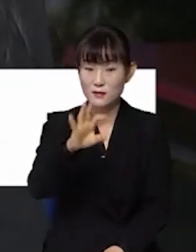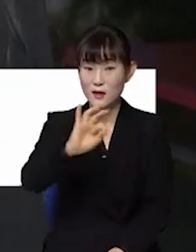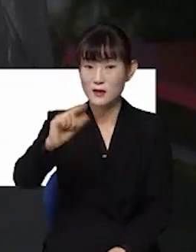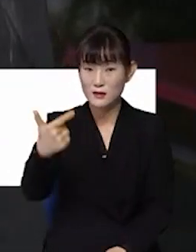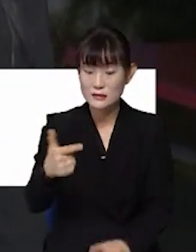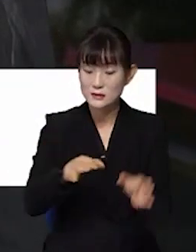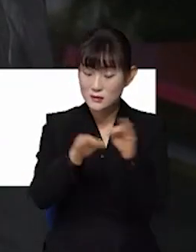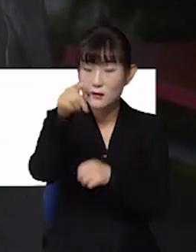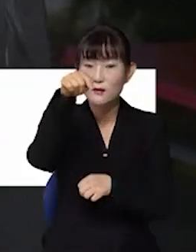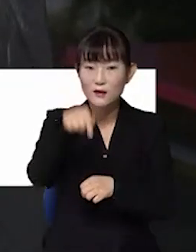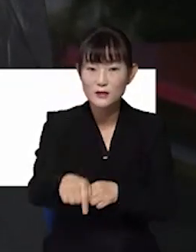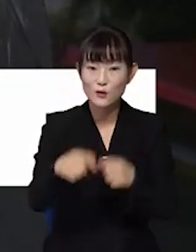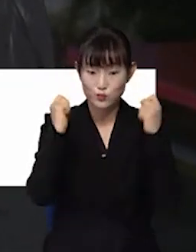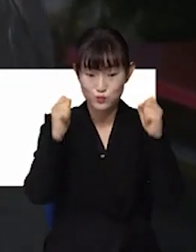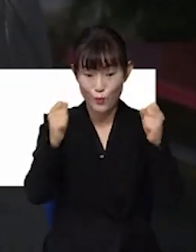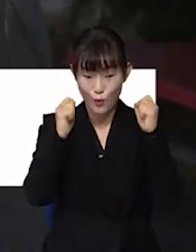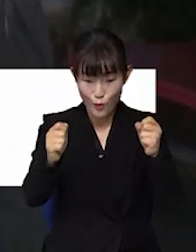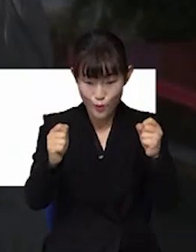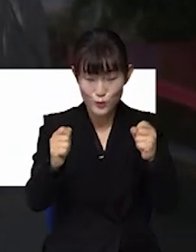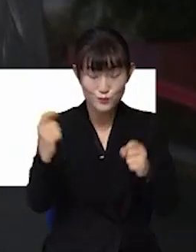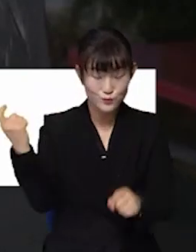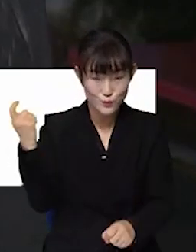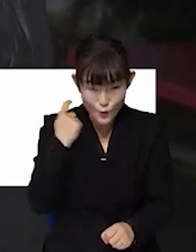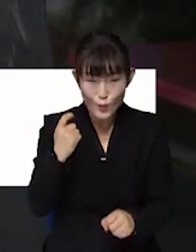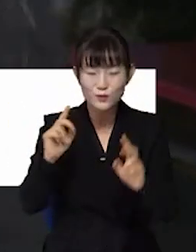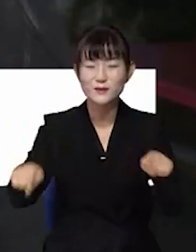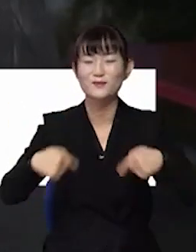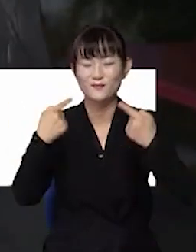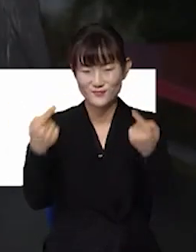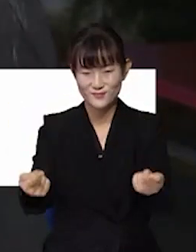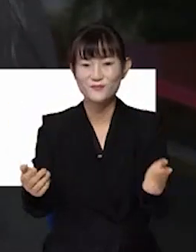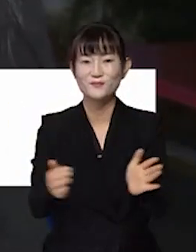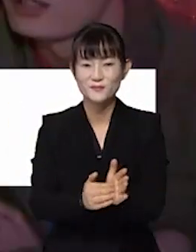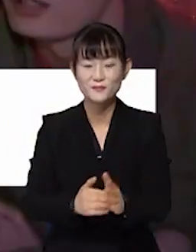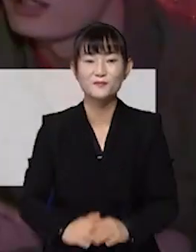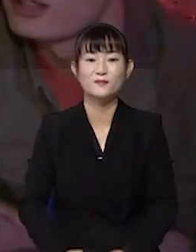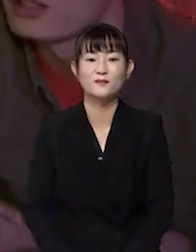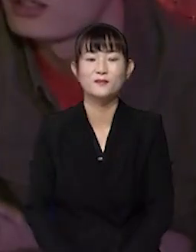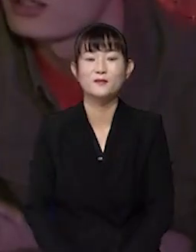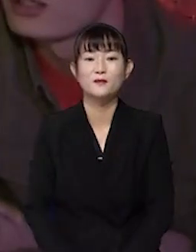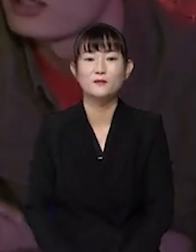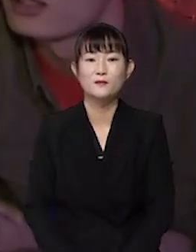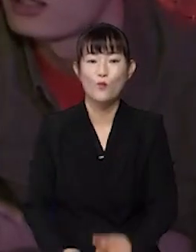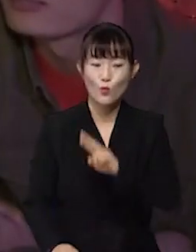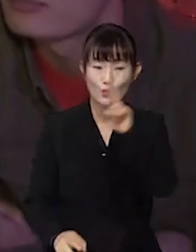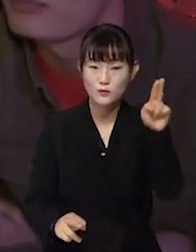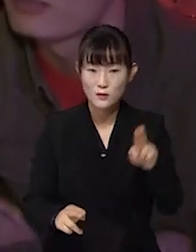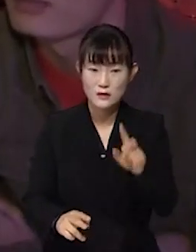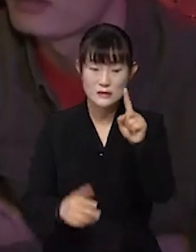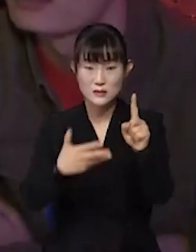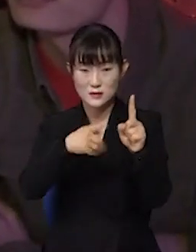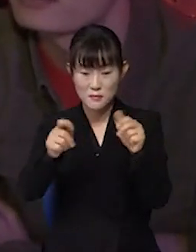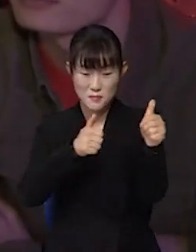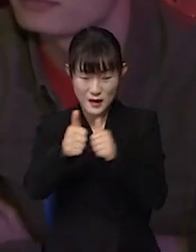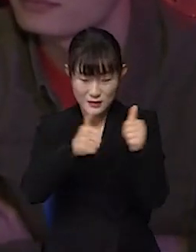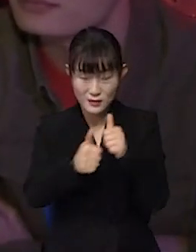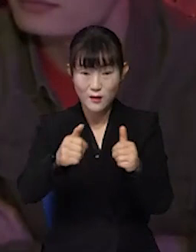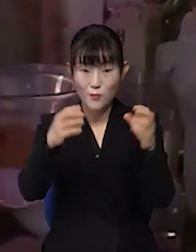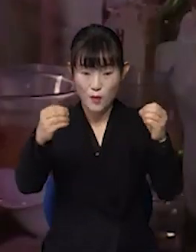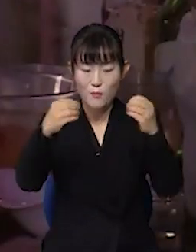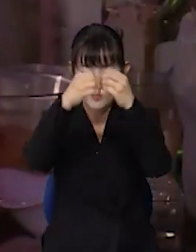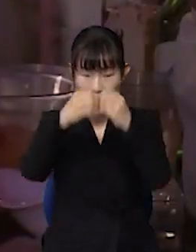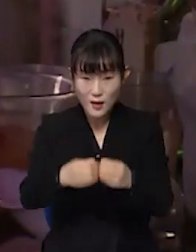예술 야시장에서 응원을 하는 걸 알아서 여기 와서 즐기러 왔습니다. 우루과이와의 1차전에서